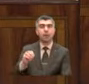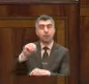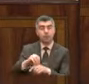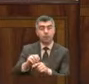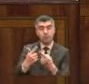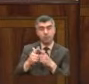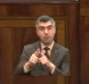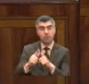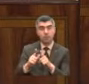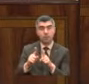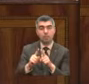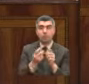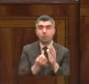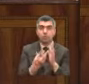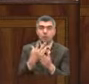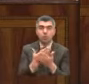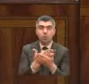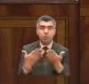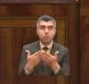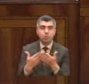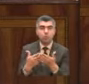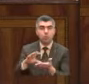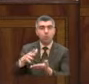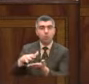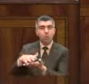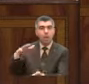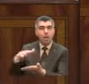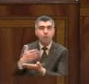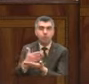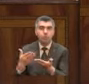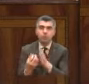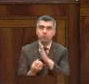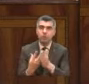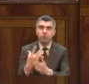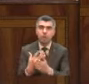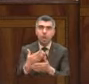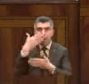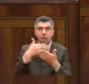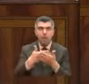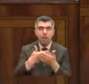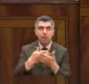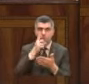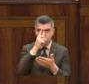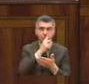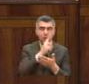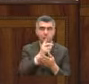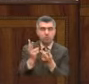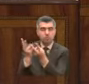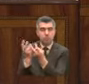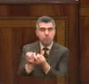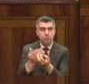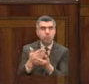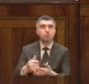واليوم هو الطارقة الآن التي ستقوم بثورة في العالم في الاقتصاد العالمي، وبلادنا مؤهلة أن تحتضن استثمارات ضخمة في مجال